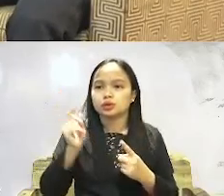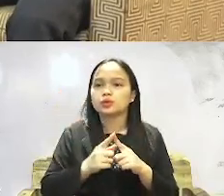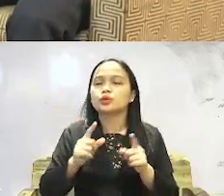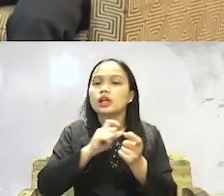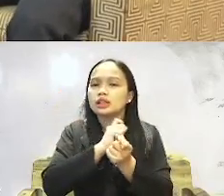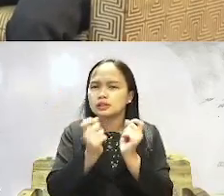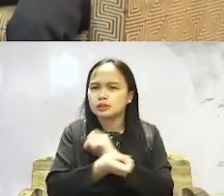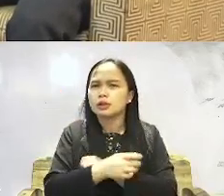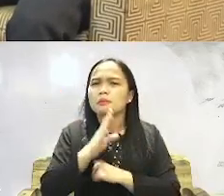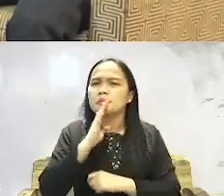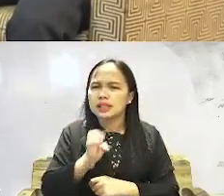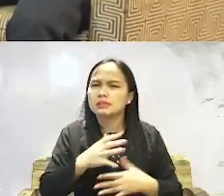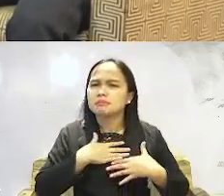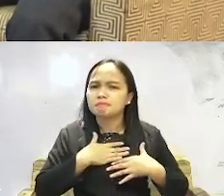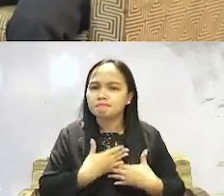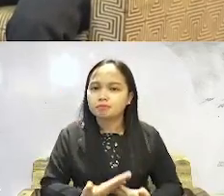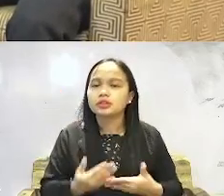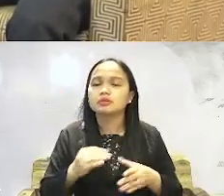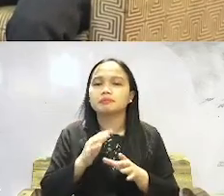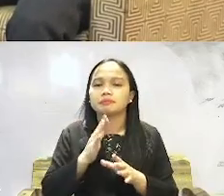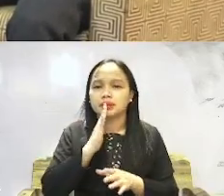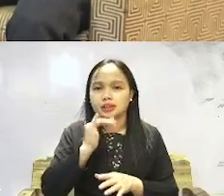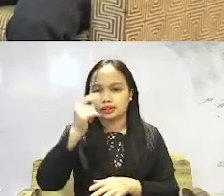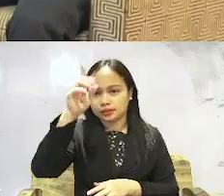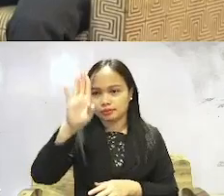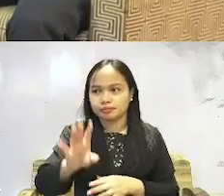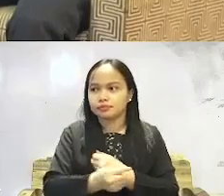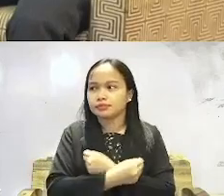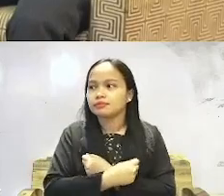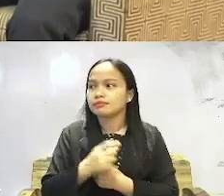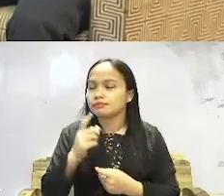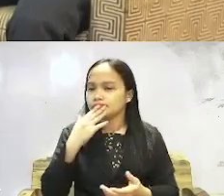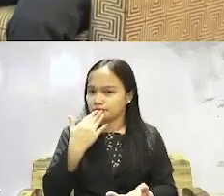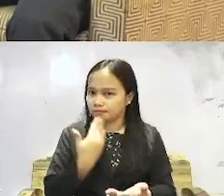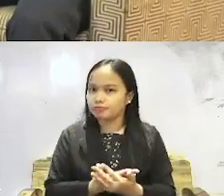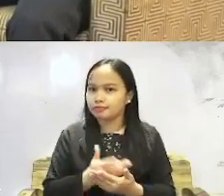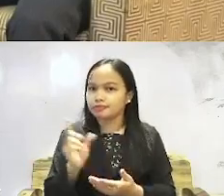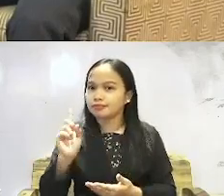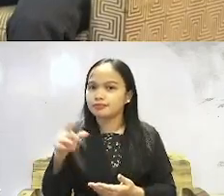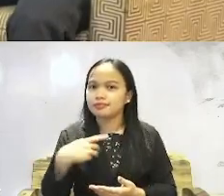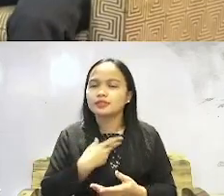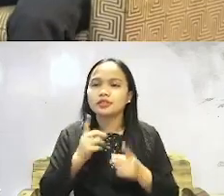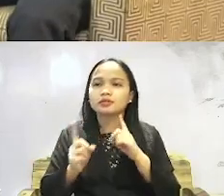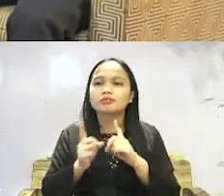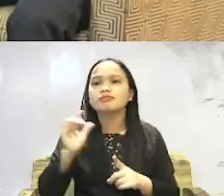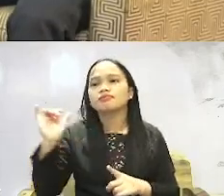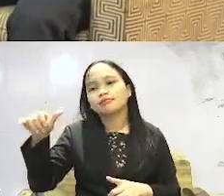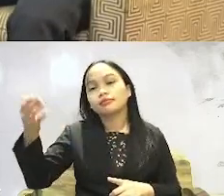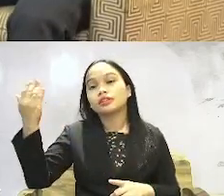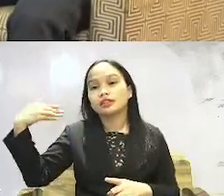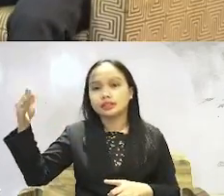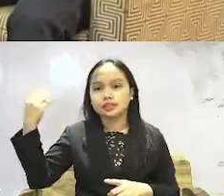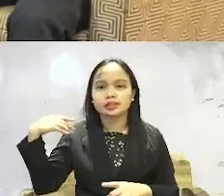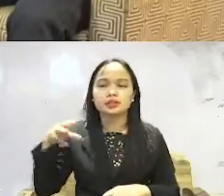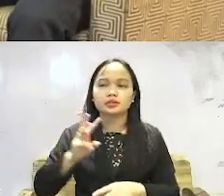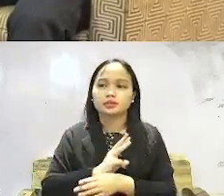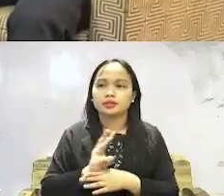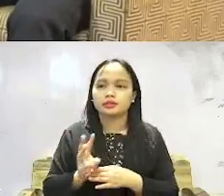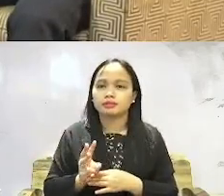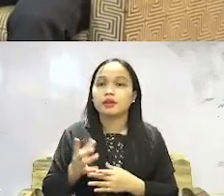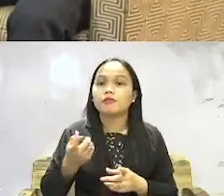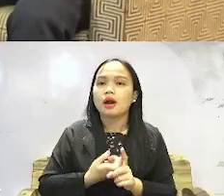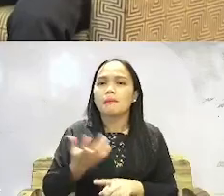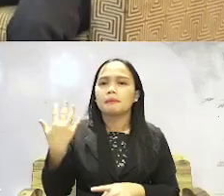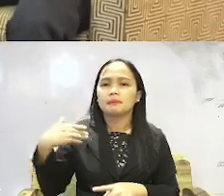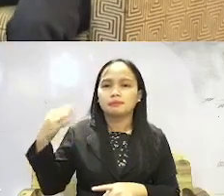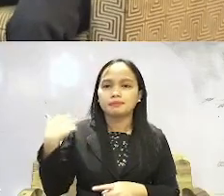Be captured by the love of God. Yan, sir. Yan yung mga pinag-usapan natin from last week. Yan yung pinag-usapan natin from the